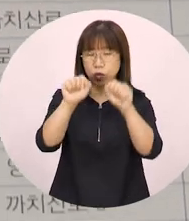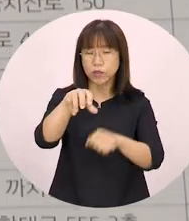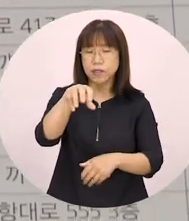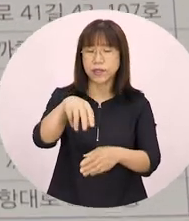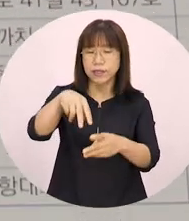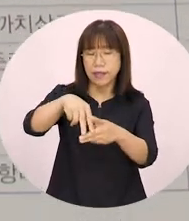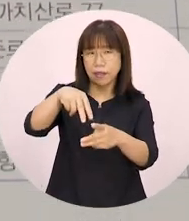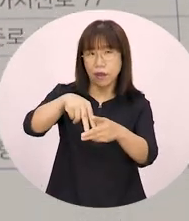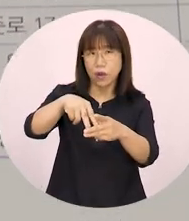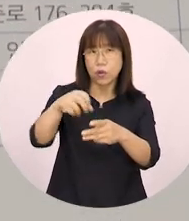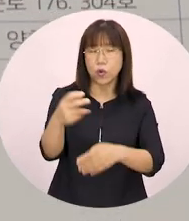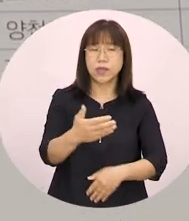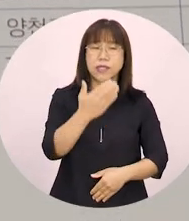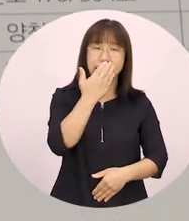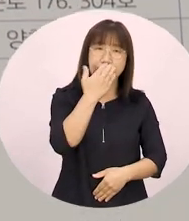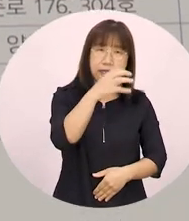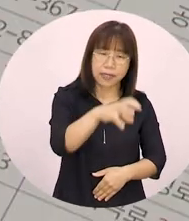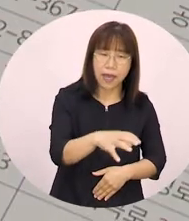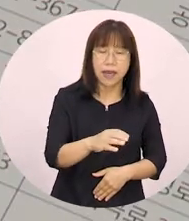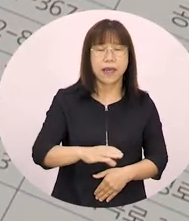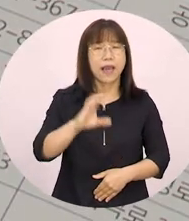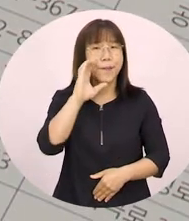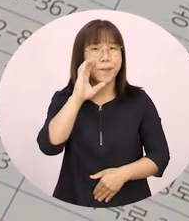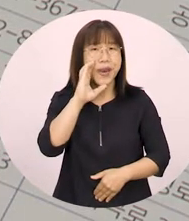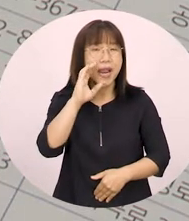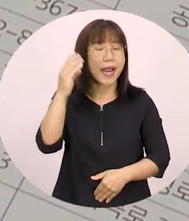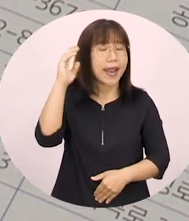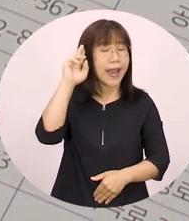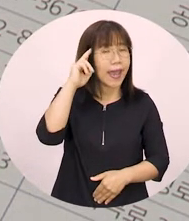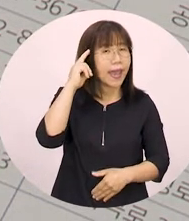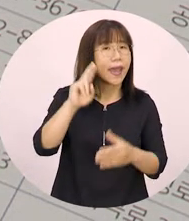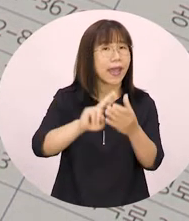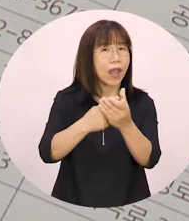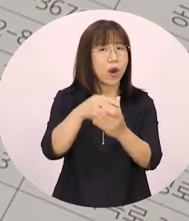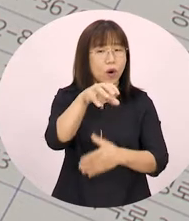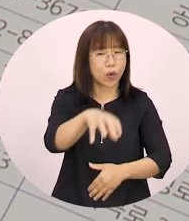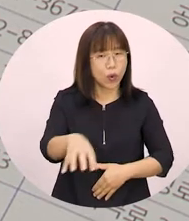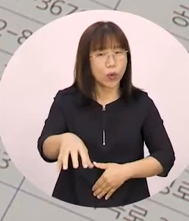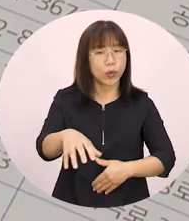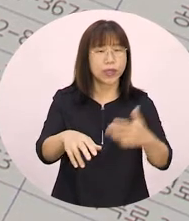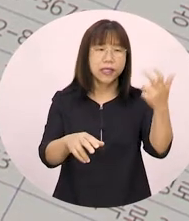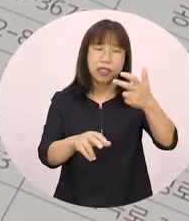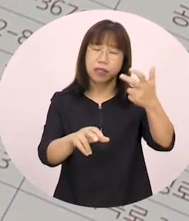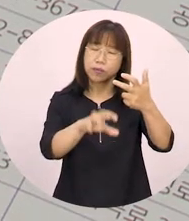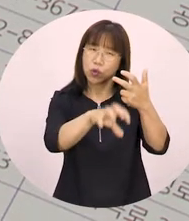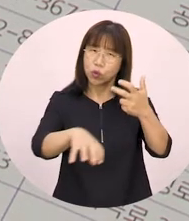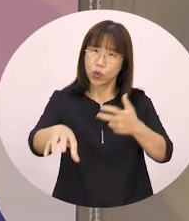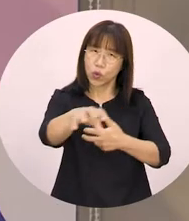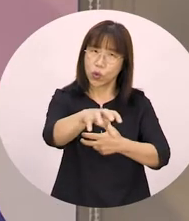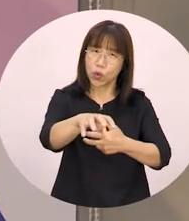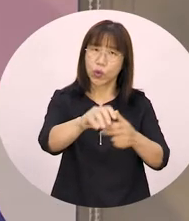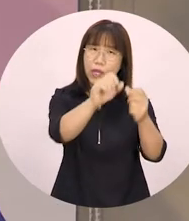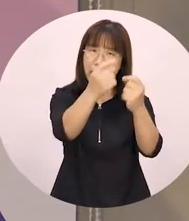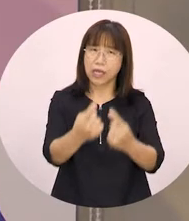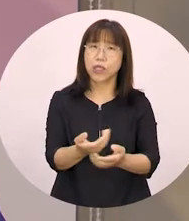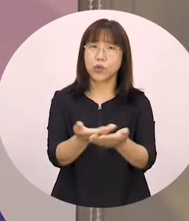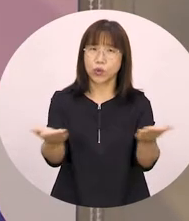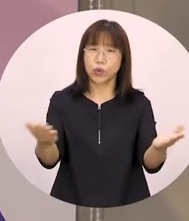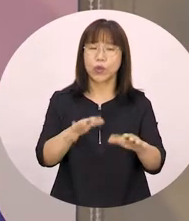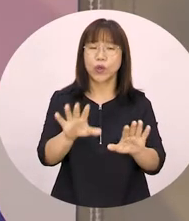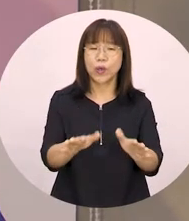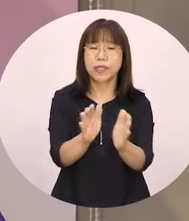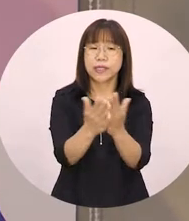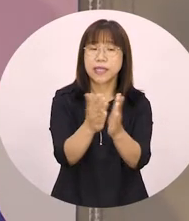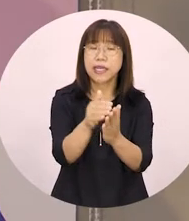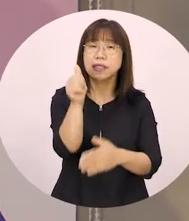등의 공공시설뿐 아니라 식당, 카페, 헤어숍 등 70여 곳을 운영 중입니다. 이번 강서랑 봉사랑